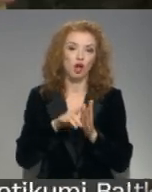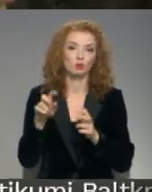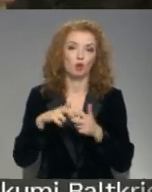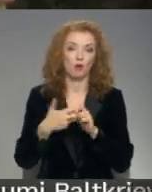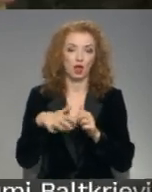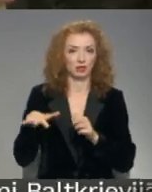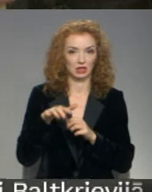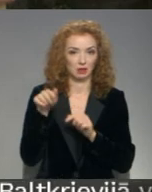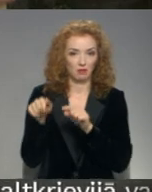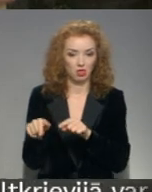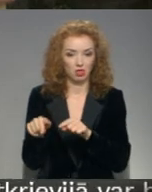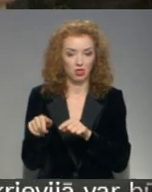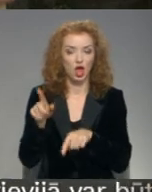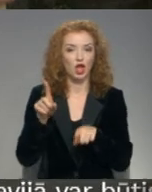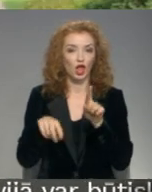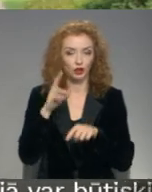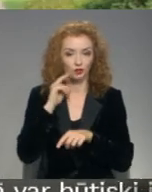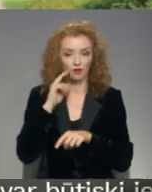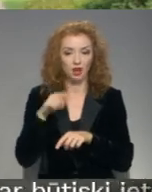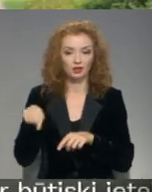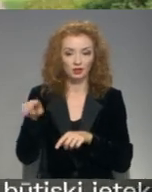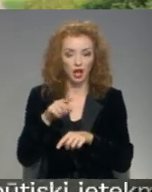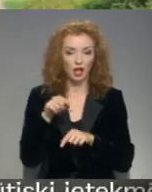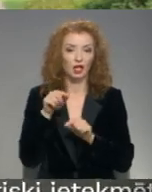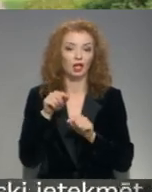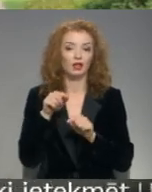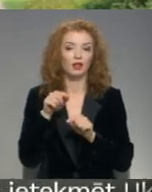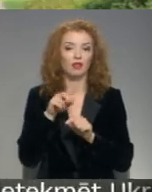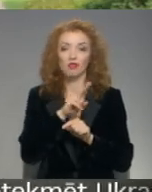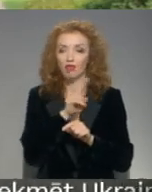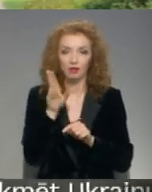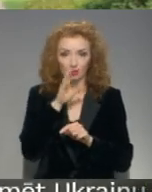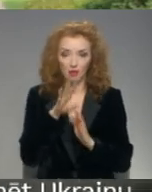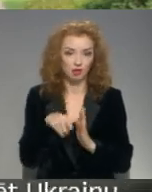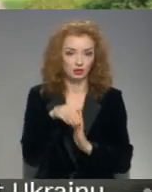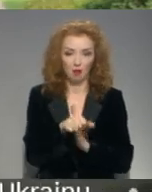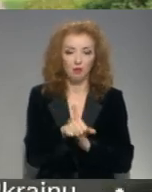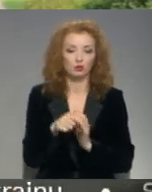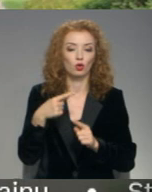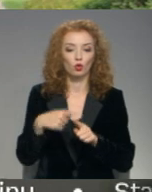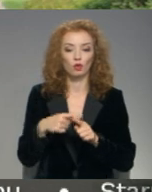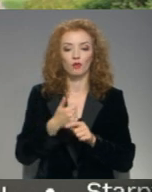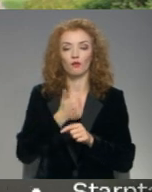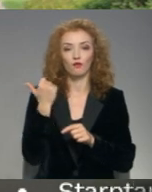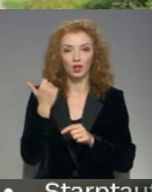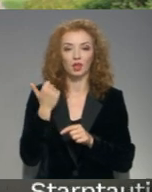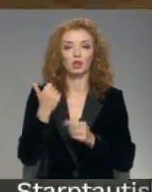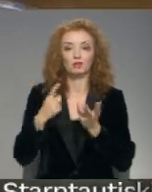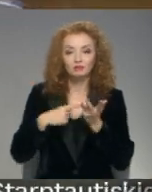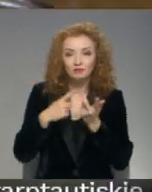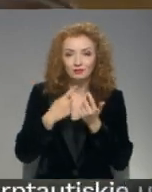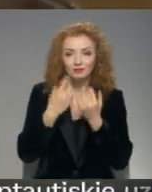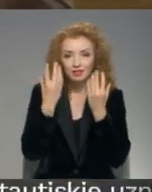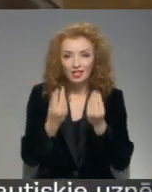Daži vecāki patiešām, lai šī bija simboliska maksa, nespēja apmaksāt. Un viņi skaitīja dienas,